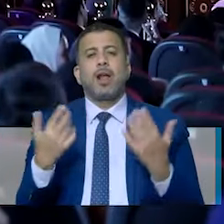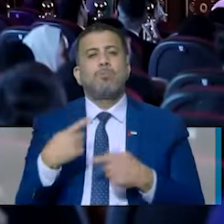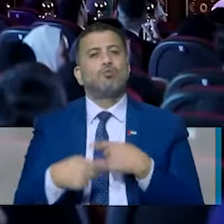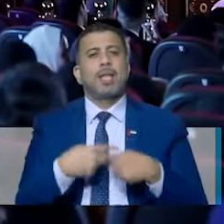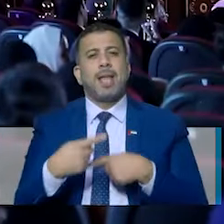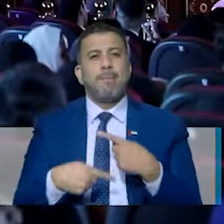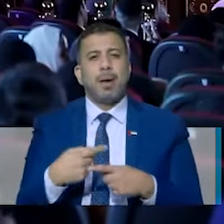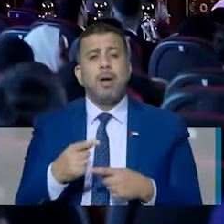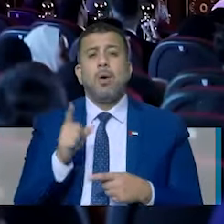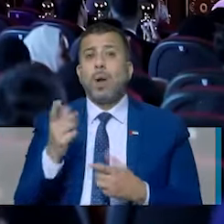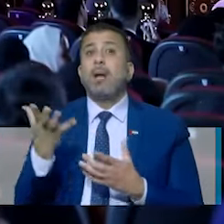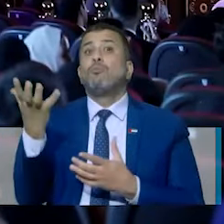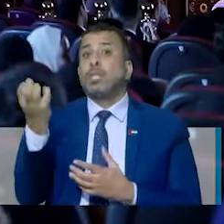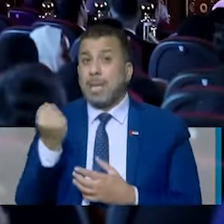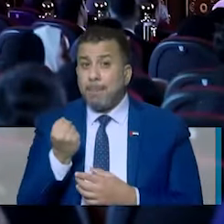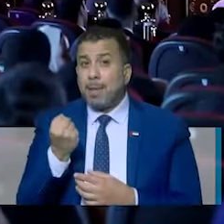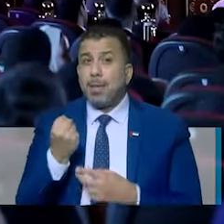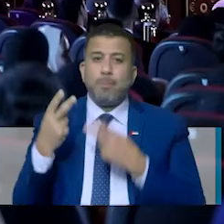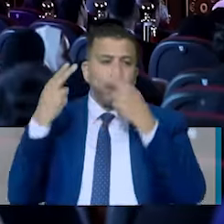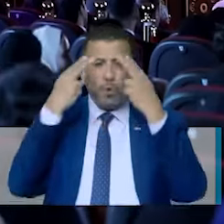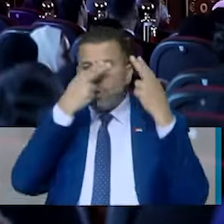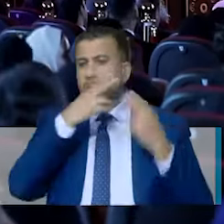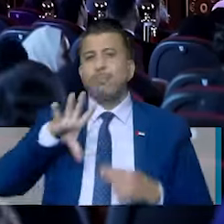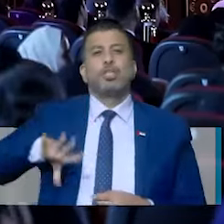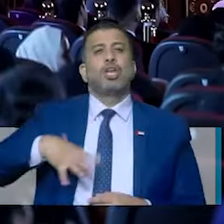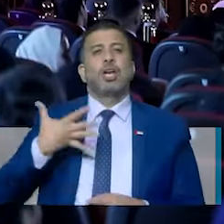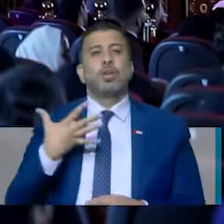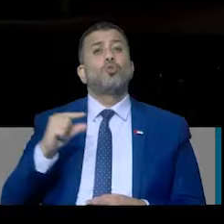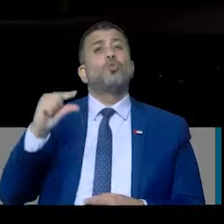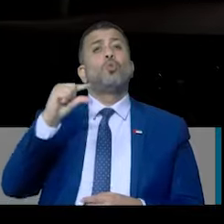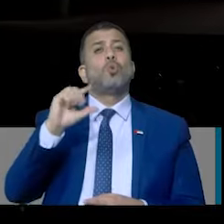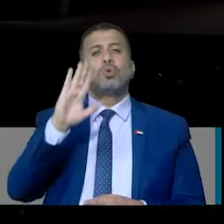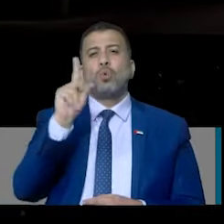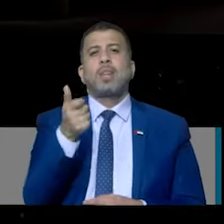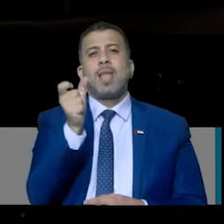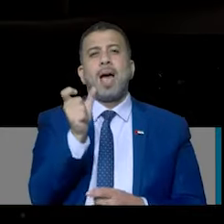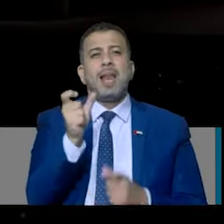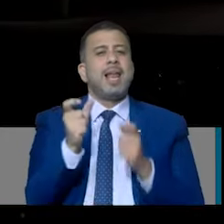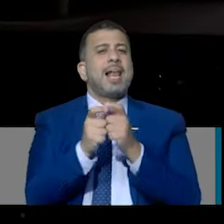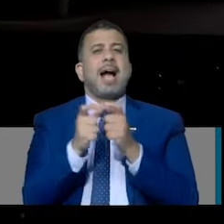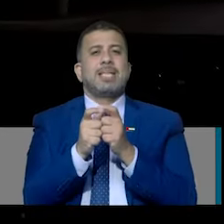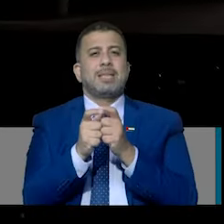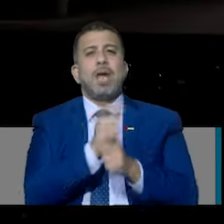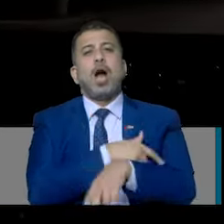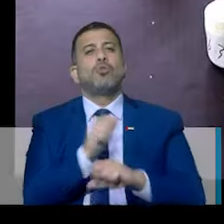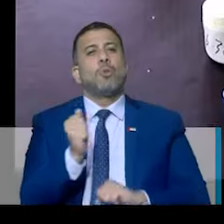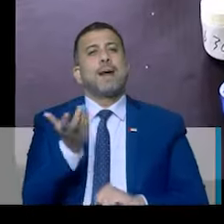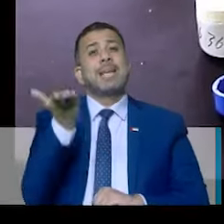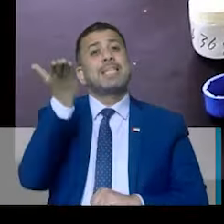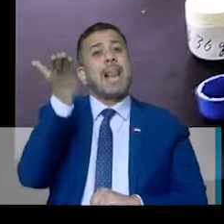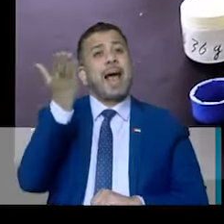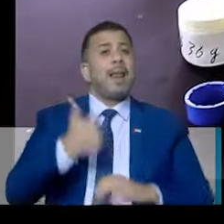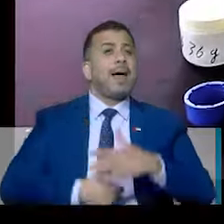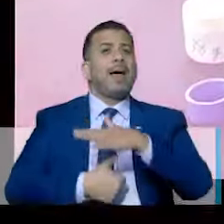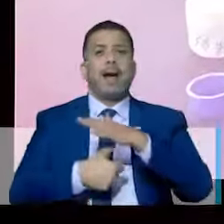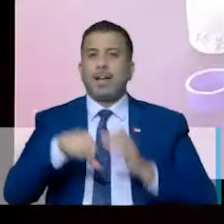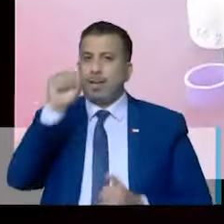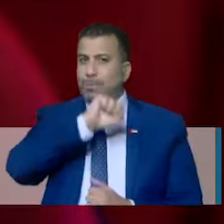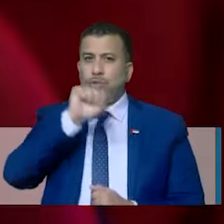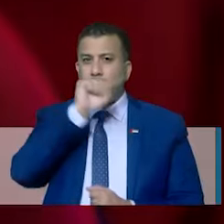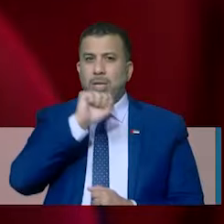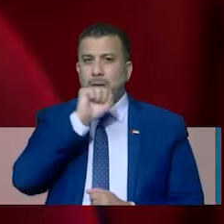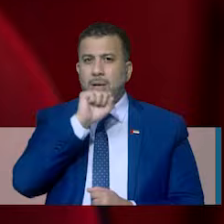الخضراء المستدامه وهي مستمده من رؤى صاحب السمو الشيخ الدكتور سلطان بن محمد القاسمي عضو المجلس